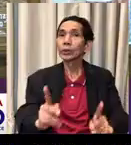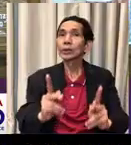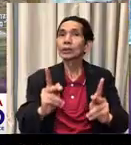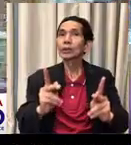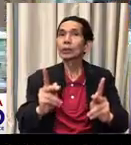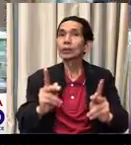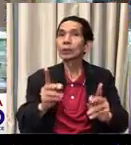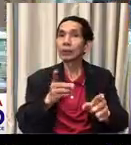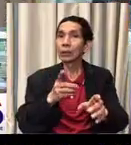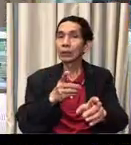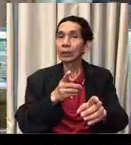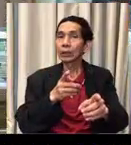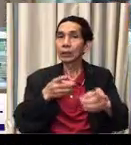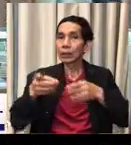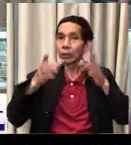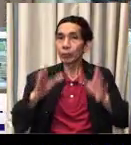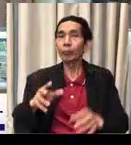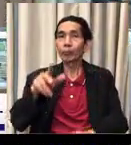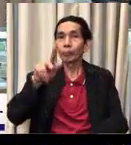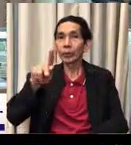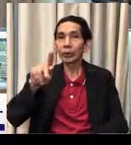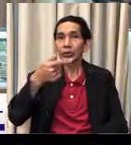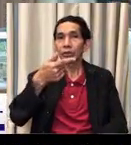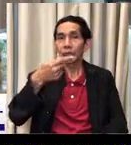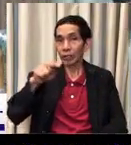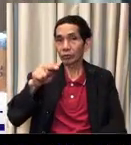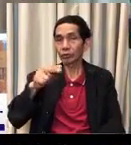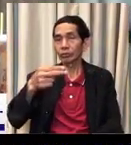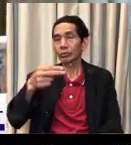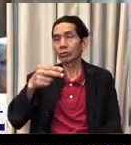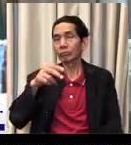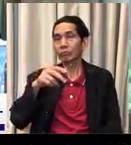the director of hospital of PGH is doing their best also.